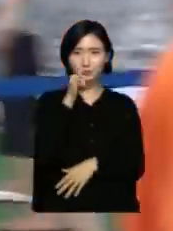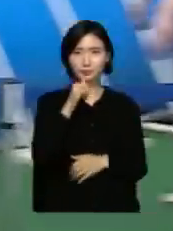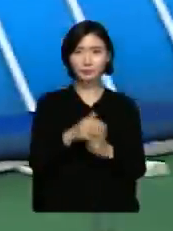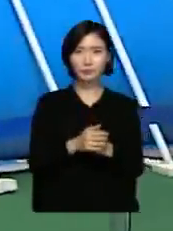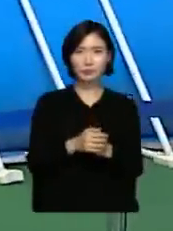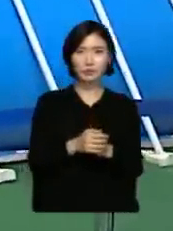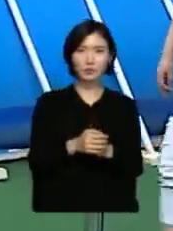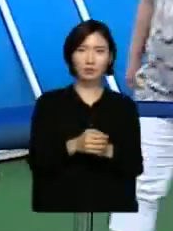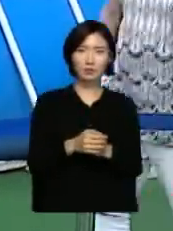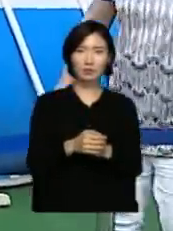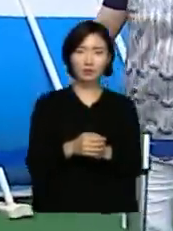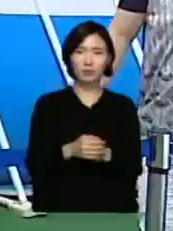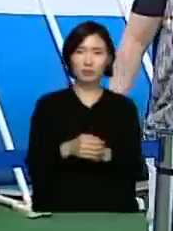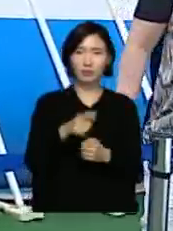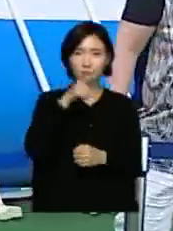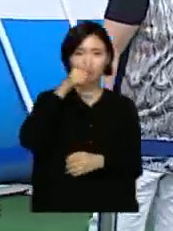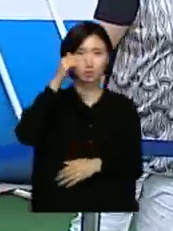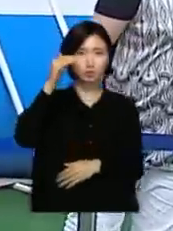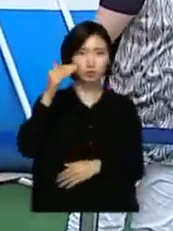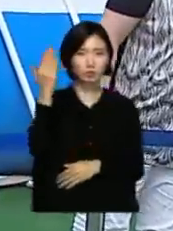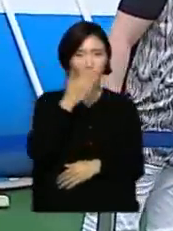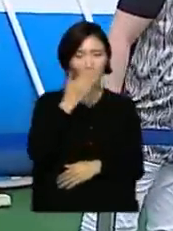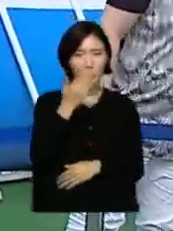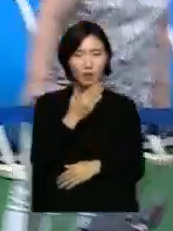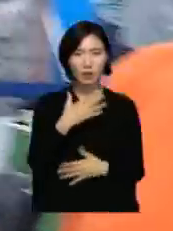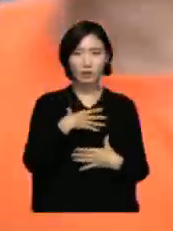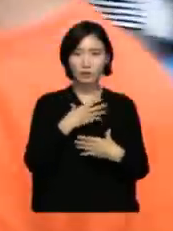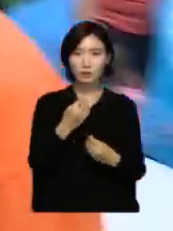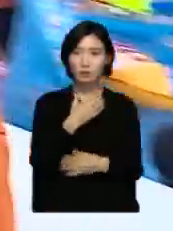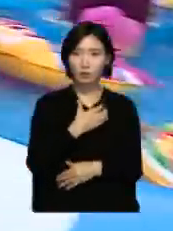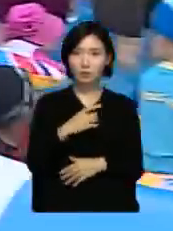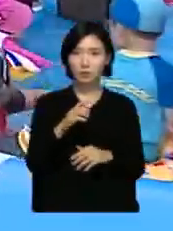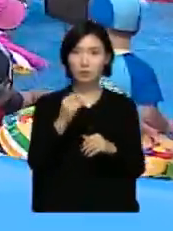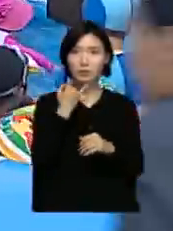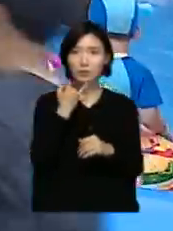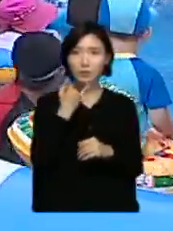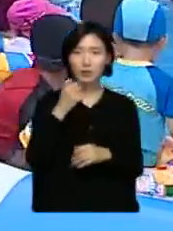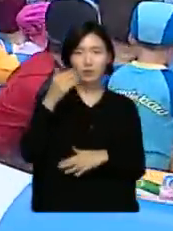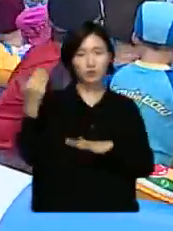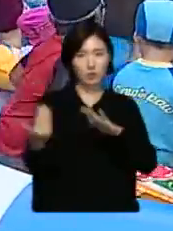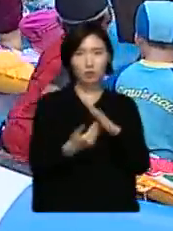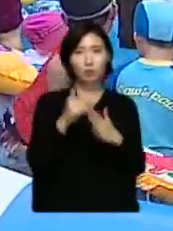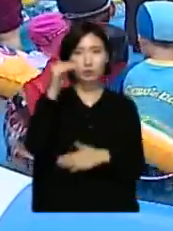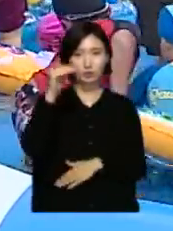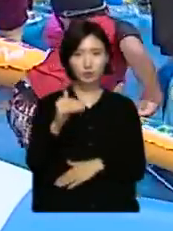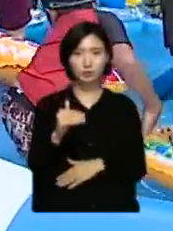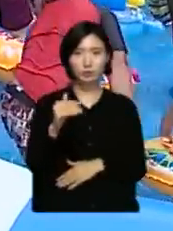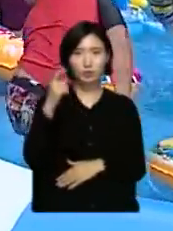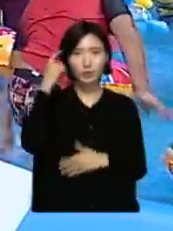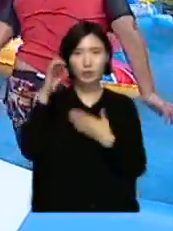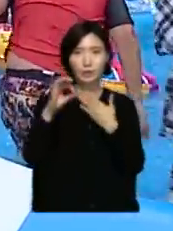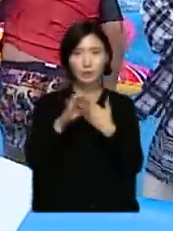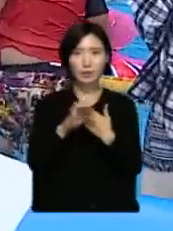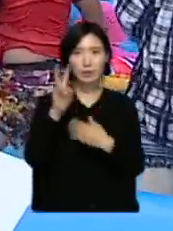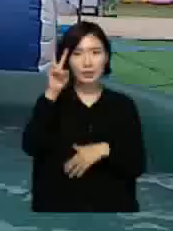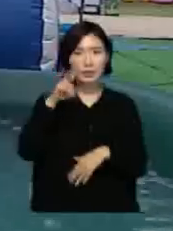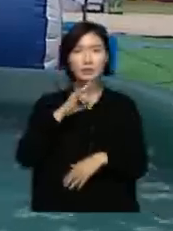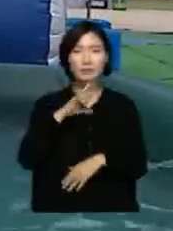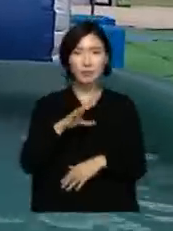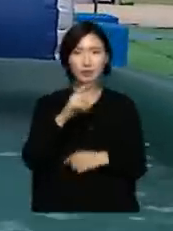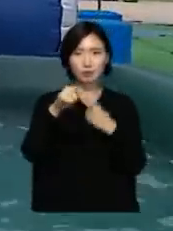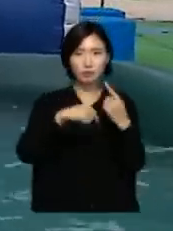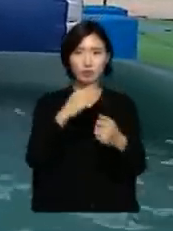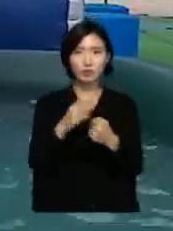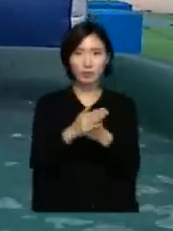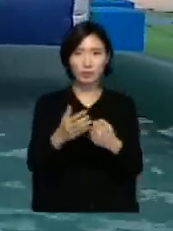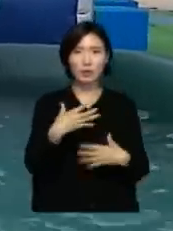네. 이런 수질이나 안전 같은 거는 걱정 안 해도 되는 거겠죠? 아, 그럼요. 수질은 전국 최고 수준이라고 볼 수 있고요. 네. 왜냐하면 단 이틀밖에 하지 않습니다. 네.